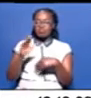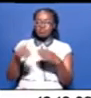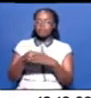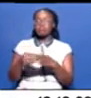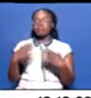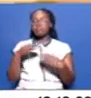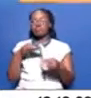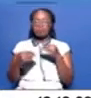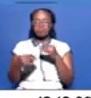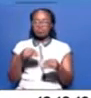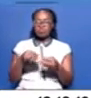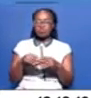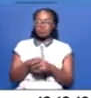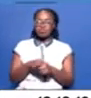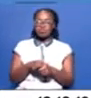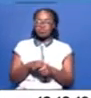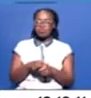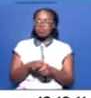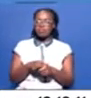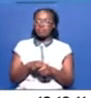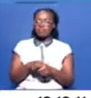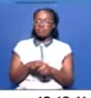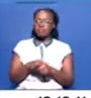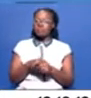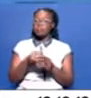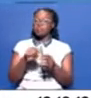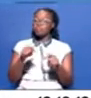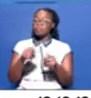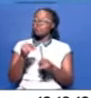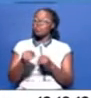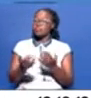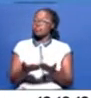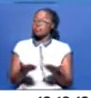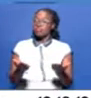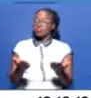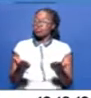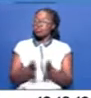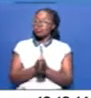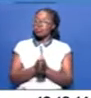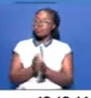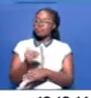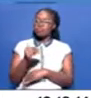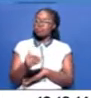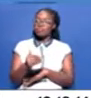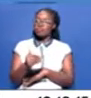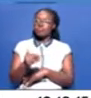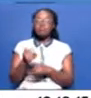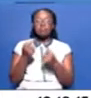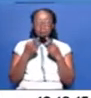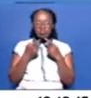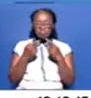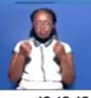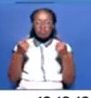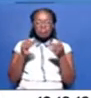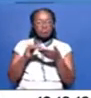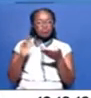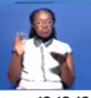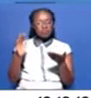walemavu. Kipindi cha leo kinaishia hapa. Katika kipindi kijacho, nitaendelea kukuletea mambo